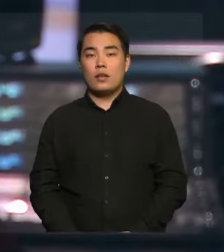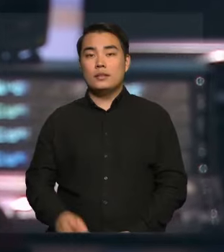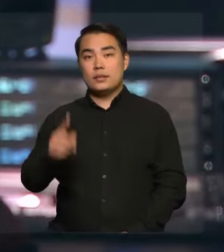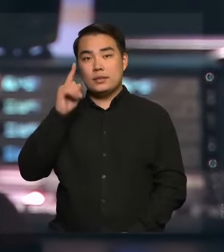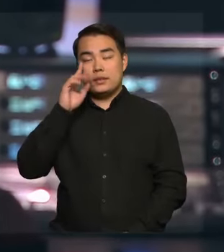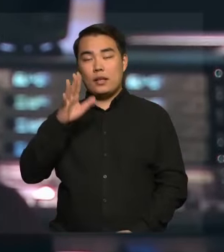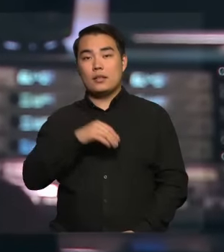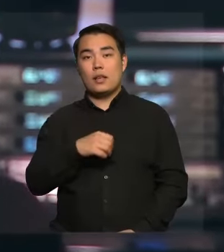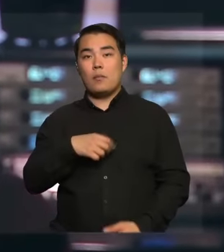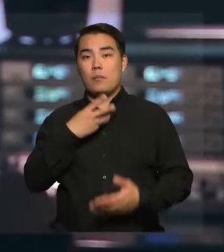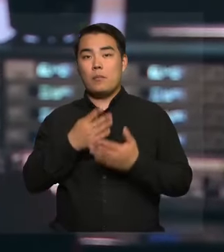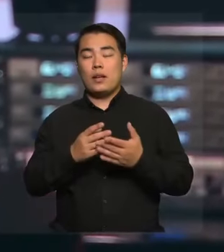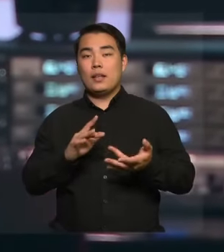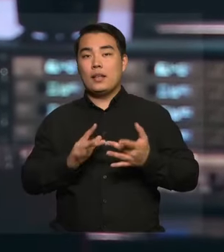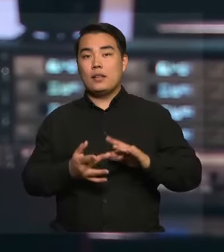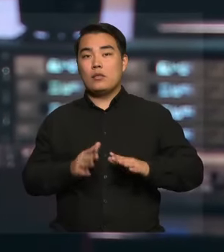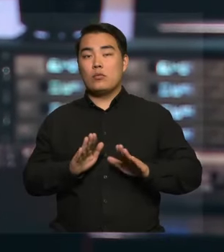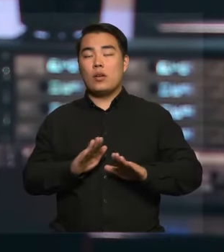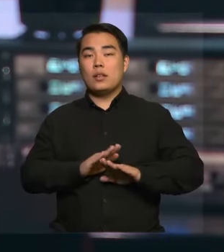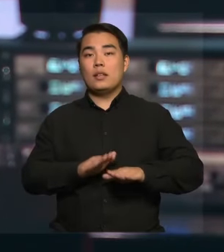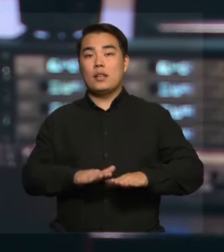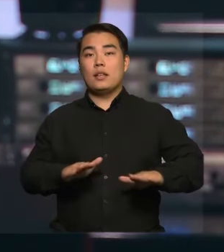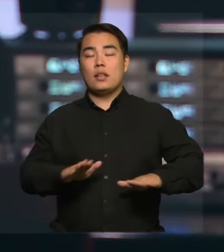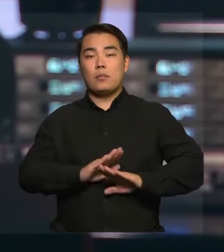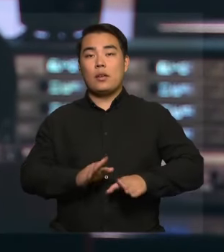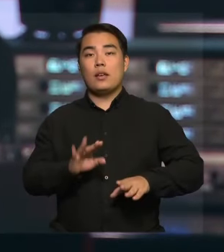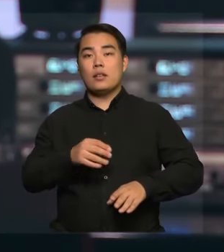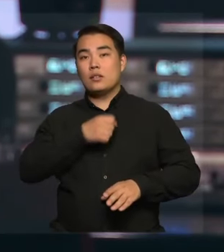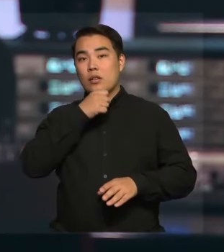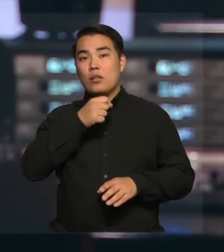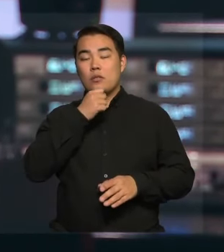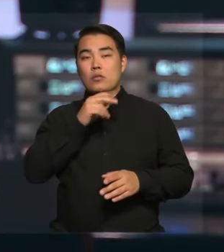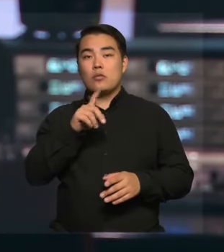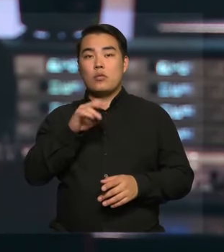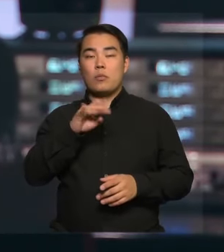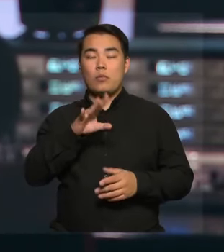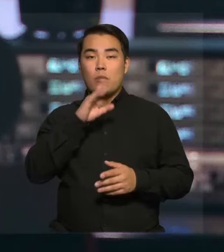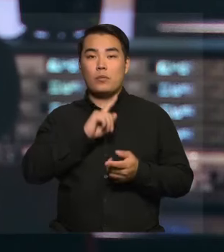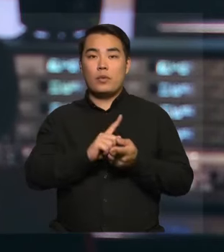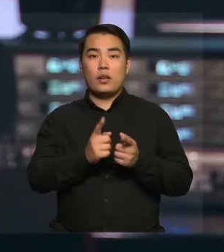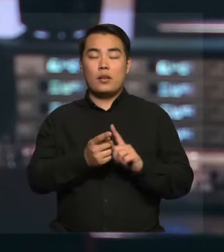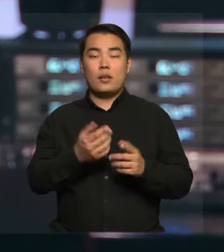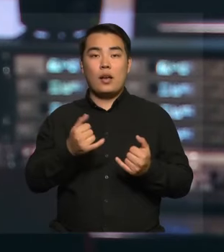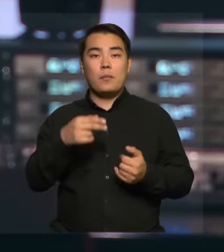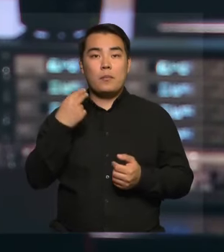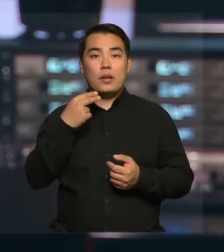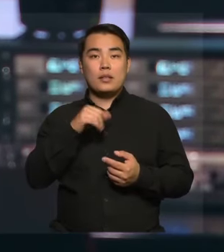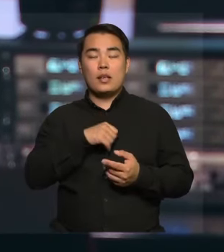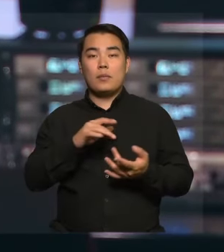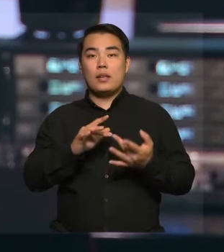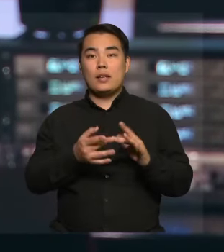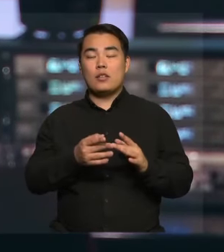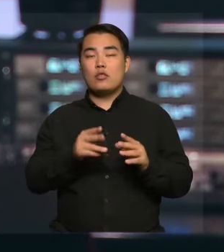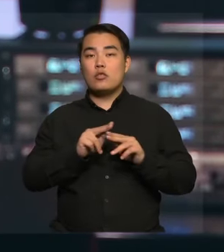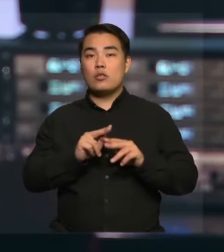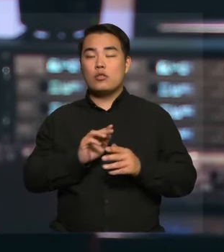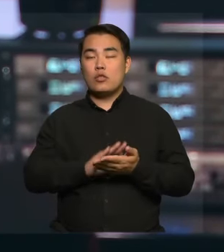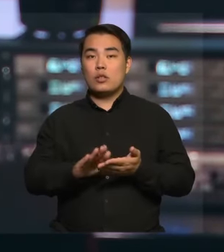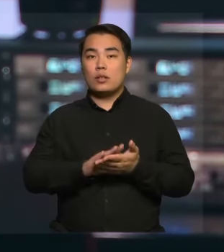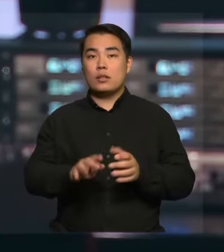Танымал әлеуметтік желілер балаларды ғана емес, үлкендерді де зомбиге айналдыруы мүмкін. Бүгін президент цифрлық гигиена туралы